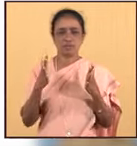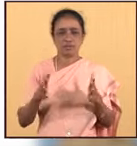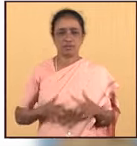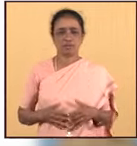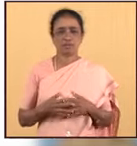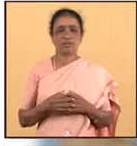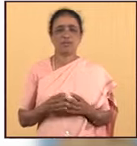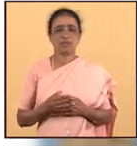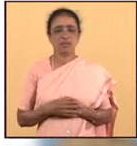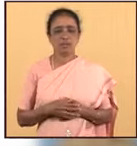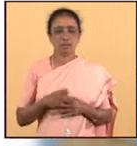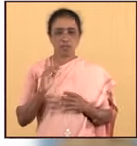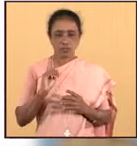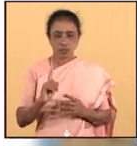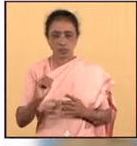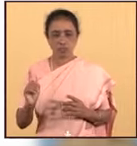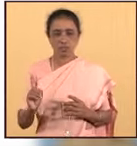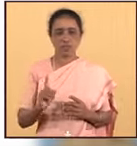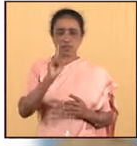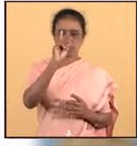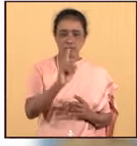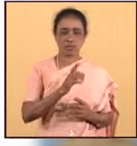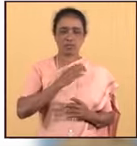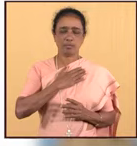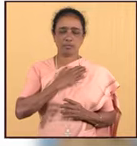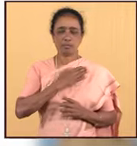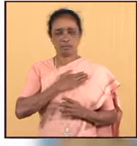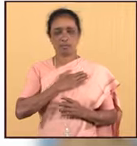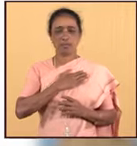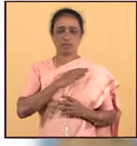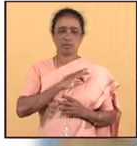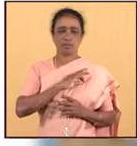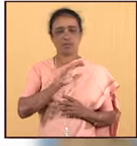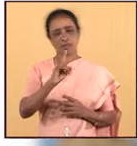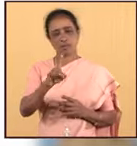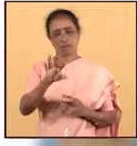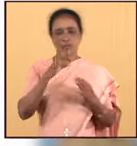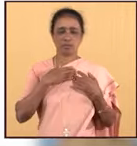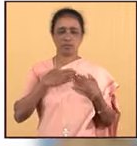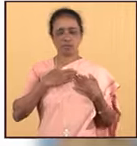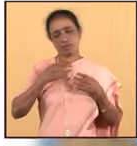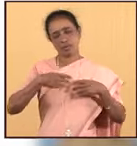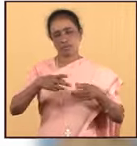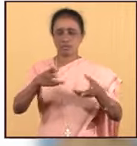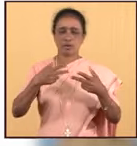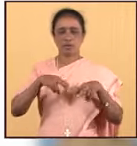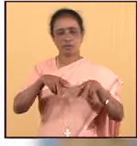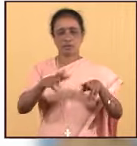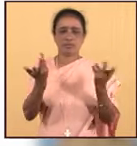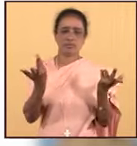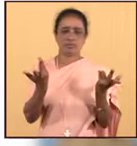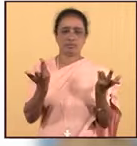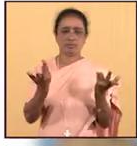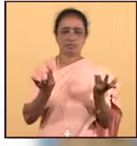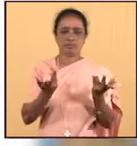கட்டுப்படுத்தவும் முடியாது, கட்டுப்படுத்தப்படாதவும் இருக்கும். ஒவ்வொருவருக்கும் அவர் விருப்பத்துக்கு ஏற்பாக எந்த ஒரு சமயத்தையும் பின்பற்ற